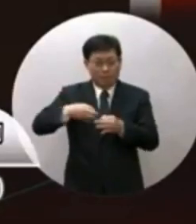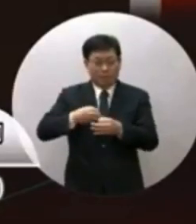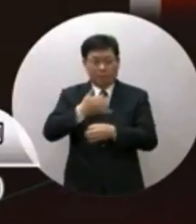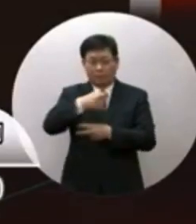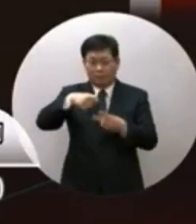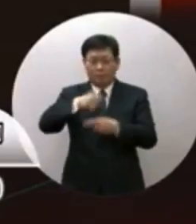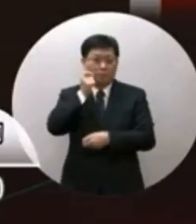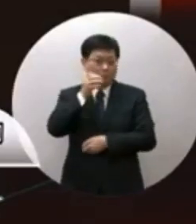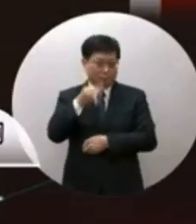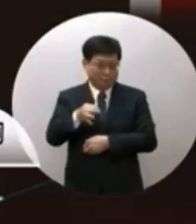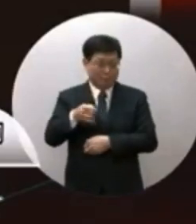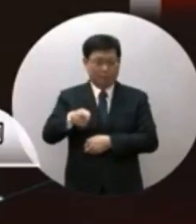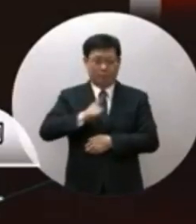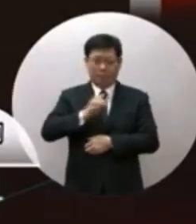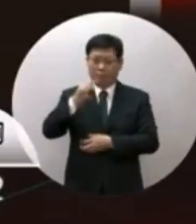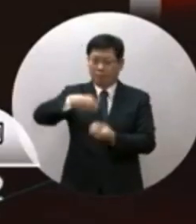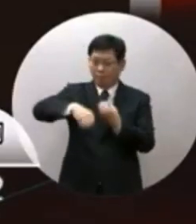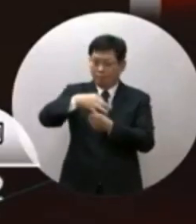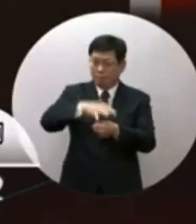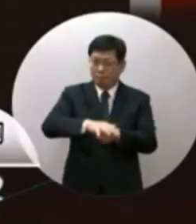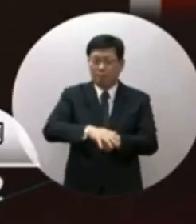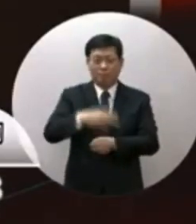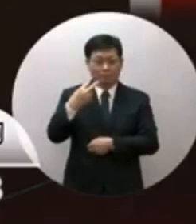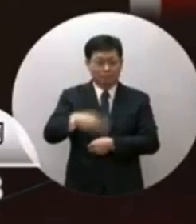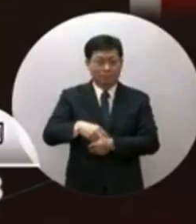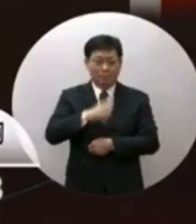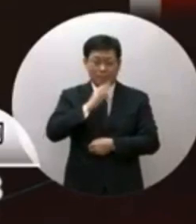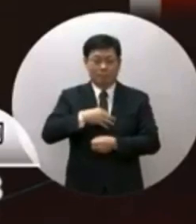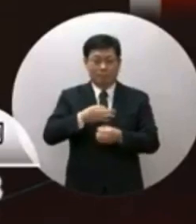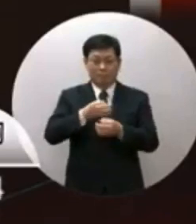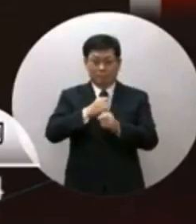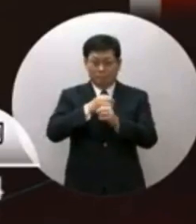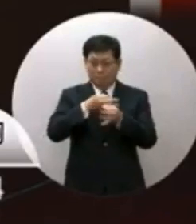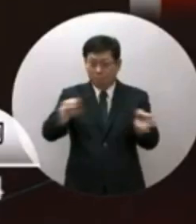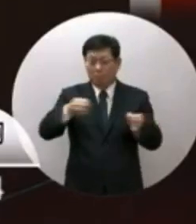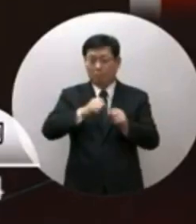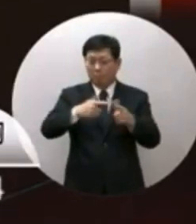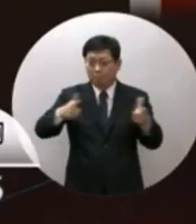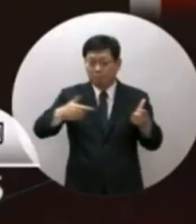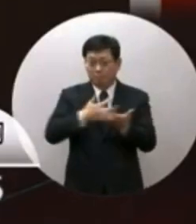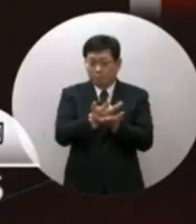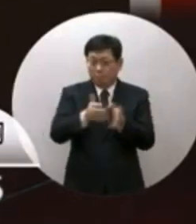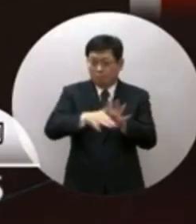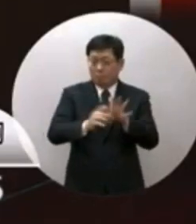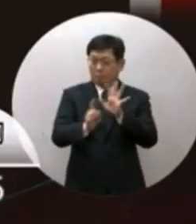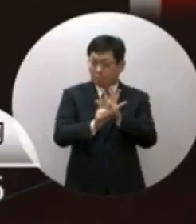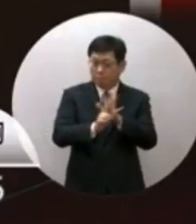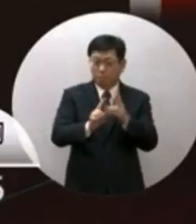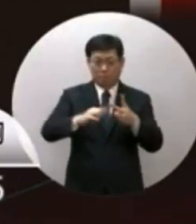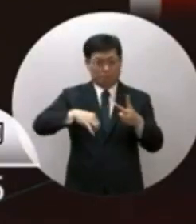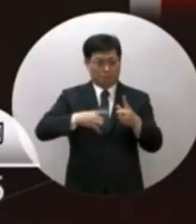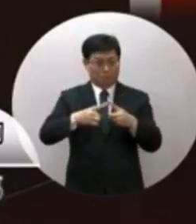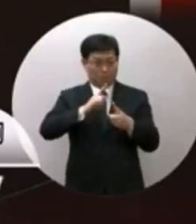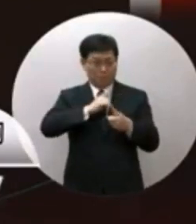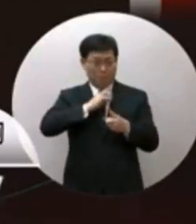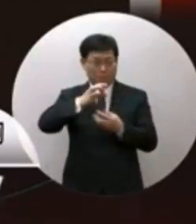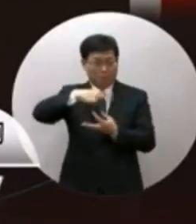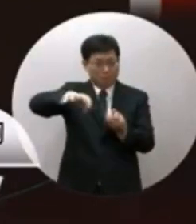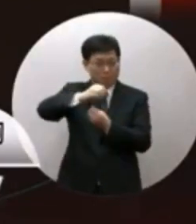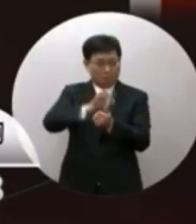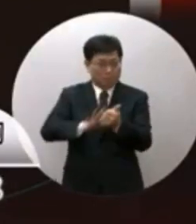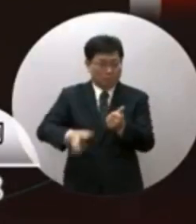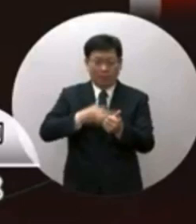工薪资及营运资金补贴，以及补助各类型艺文事业及自然人减轻营运冲